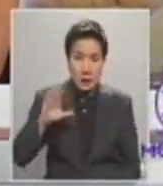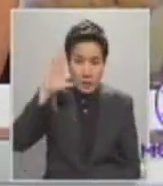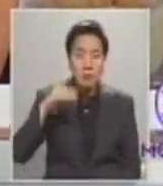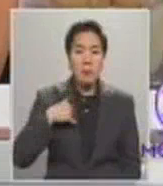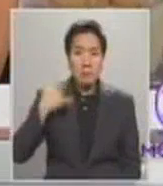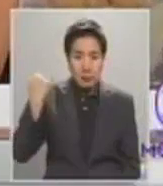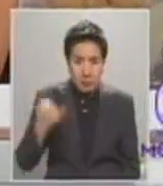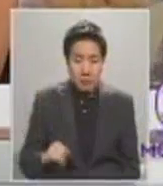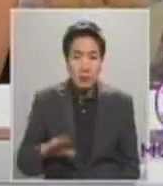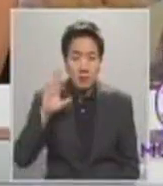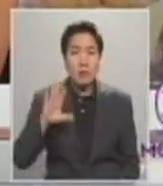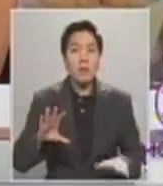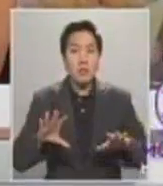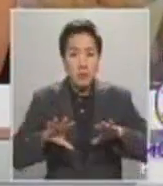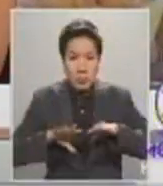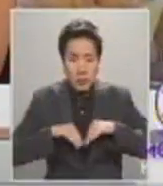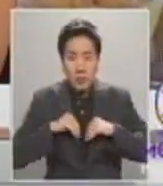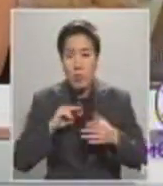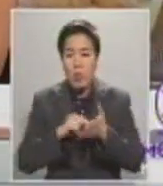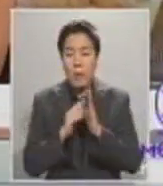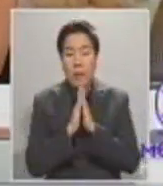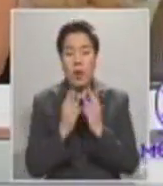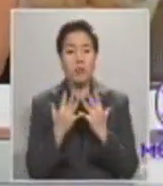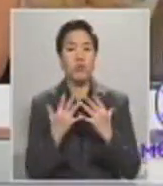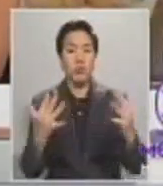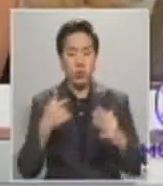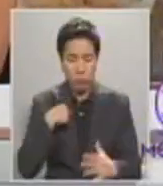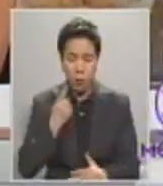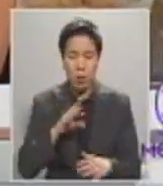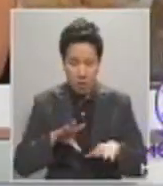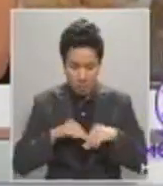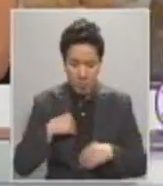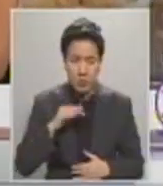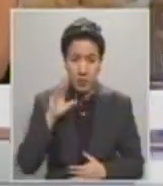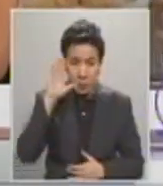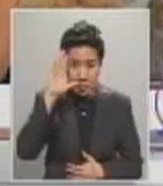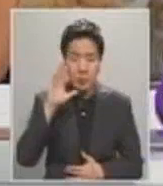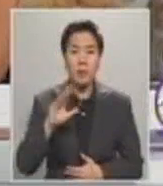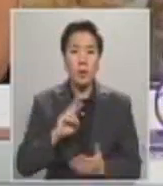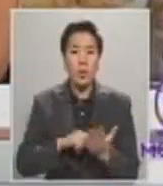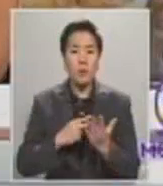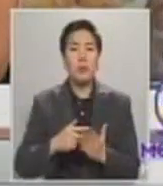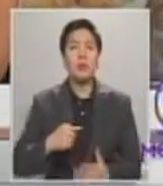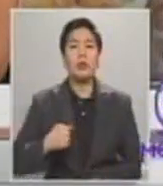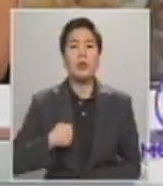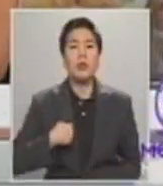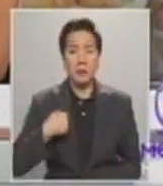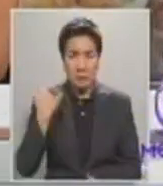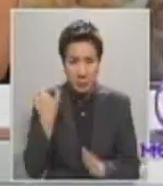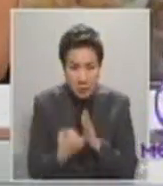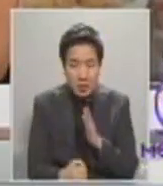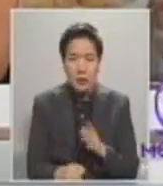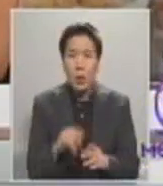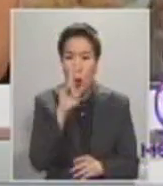พระสหธรรมิกด้วยกันสหธรรมิกหมายถึงพระที่อยู่ในวัดด้วยกันท่านครับแปลเป็นภาษาไทยท่านครับผมได้ผิดพลาดเ